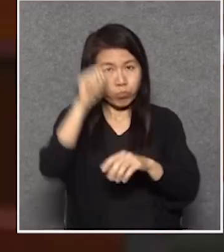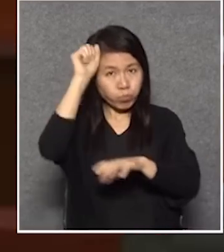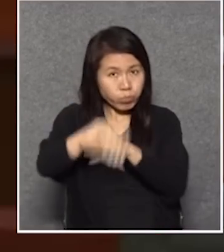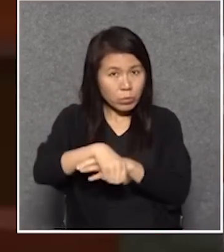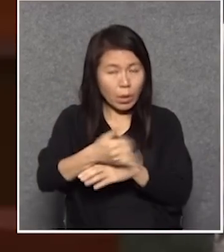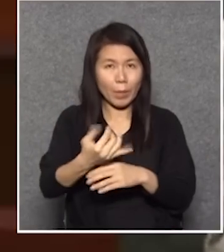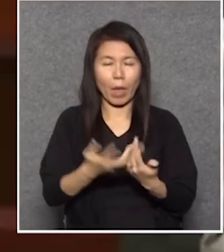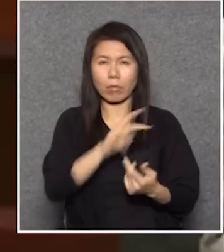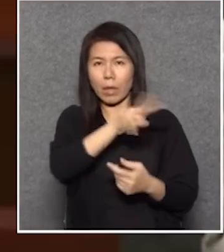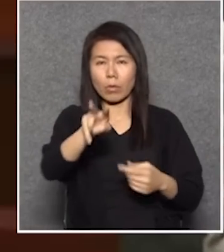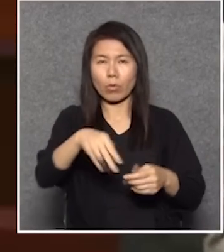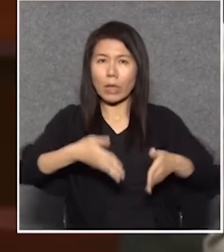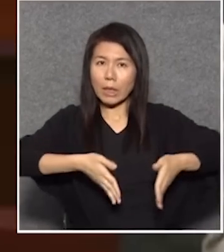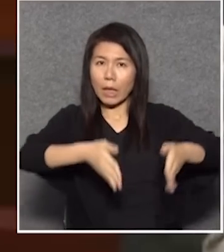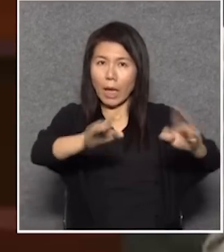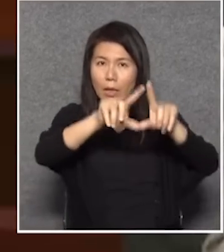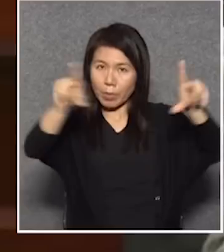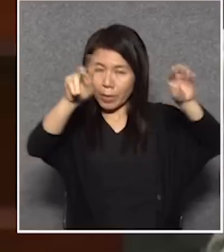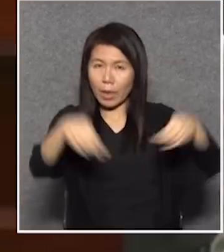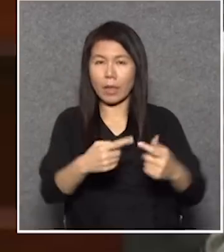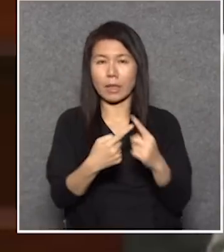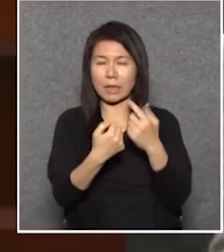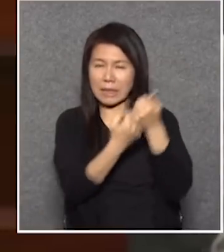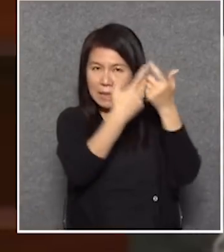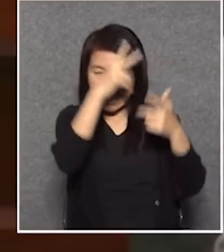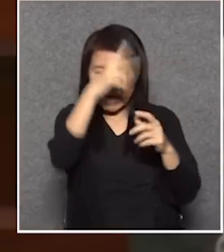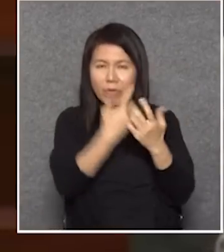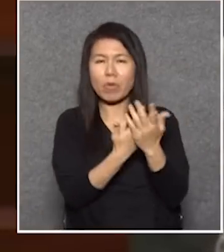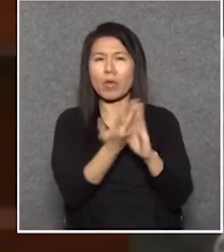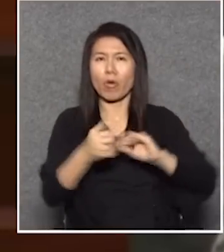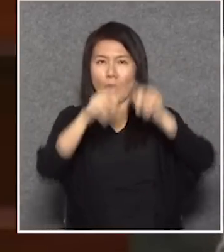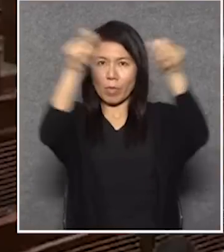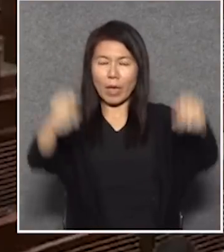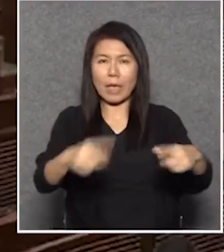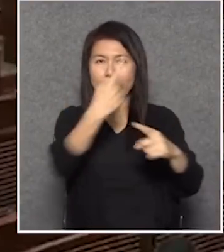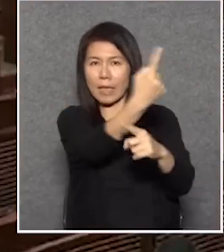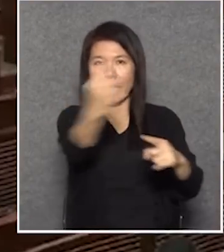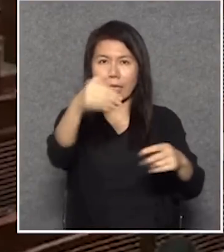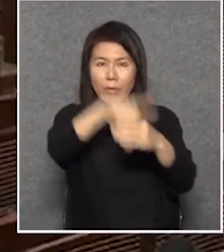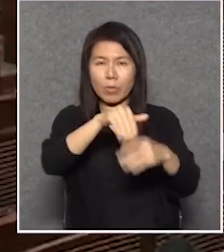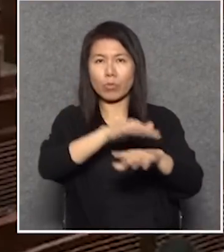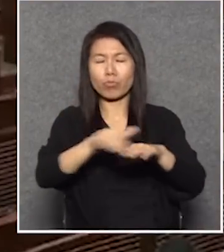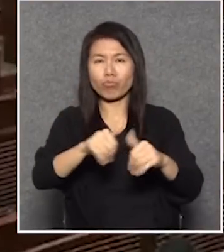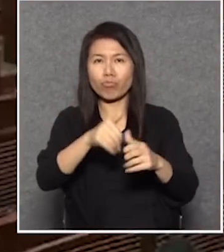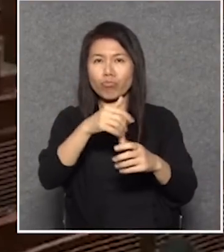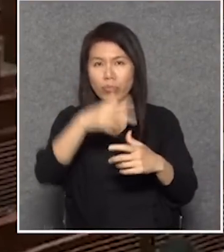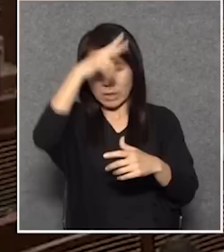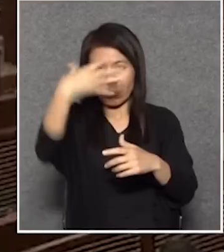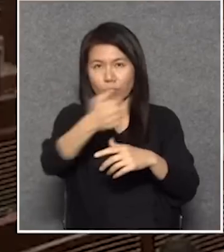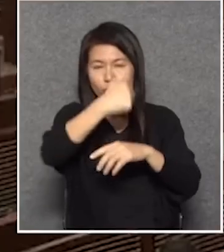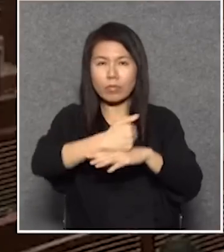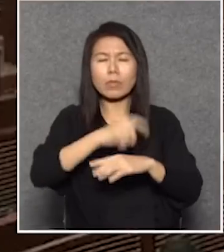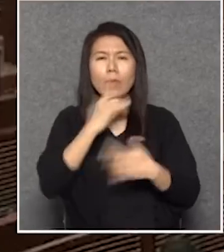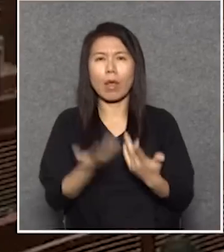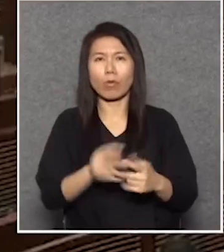你睇到周街啲街板開始啲建制派包括民建聯掛牌啦，一人一票選特首，立場同我哋一樣喎，係咪？一唔覺意全部